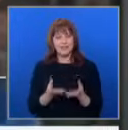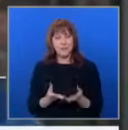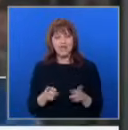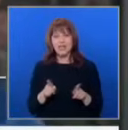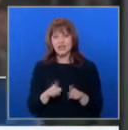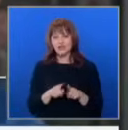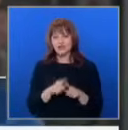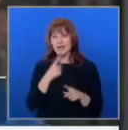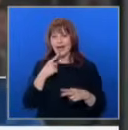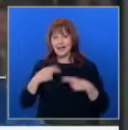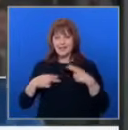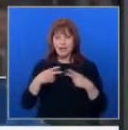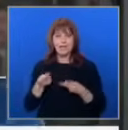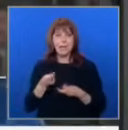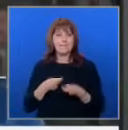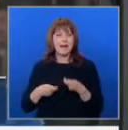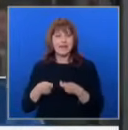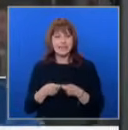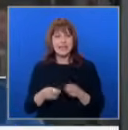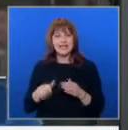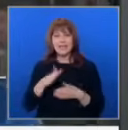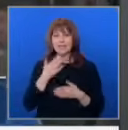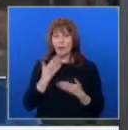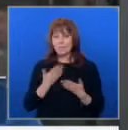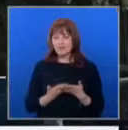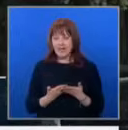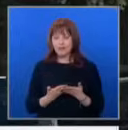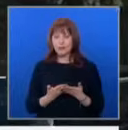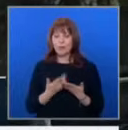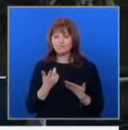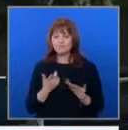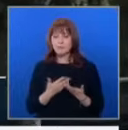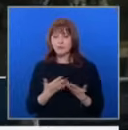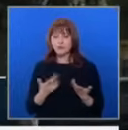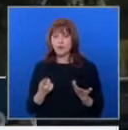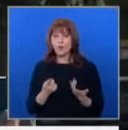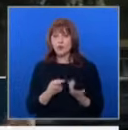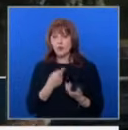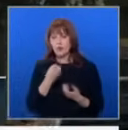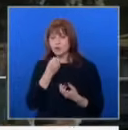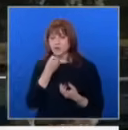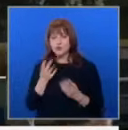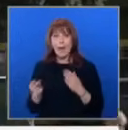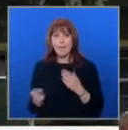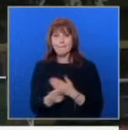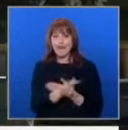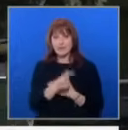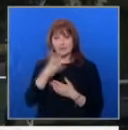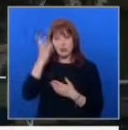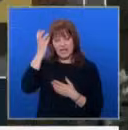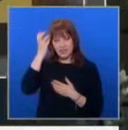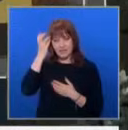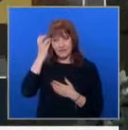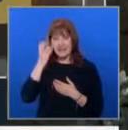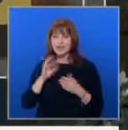Същото важи и за ресторантите и магазините. След обявената мобилизация зачестяват случаите на бягство от страната на мъже в наборна възраст.